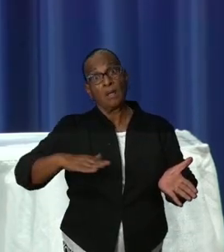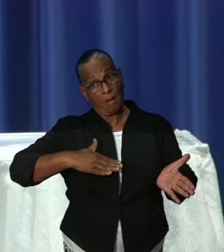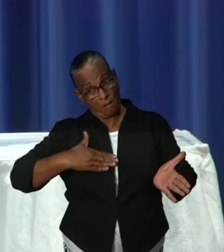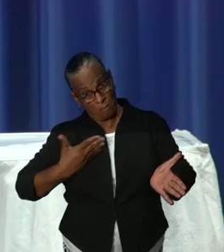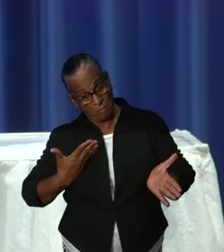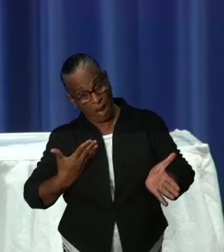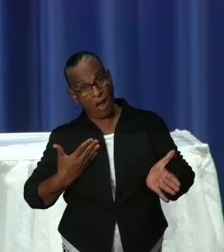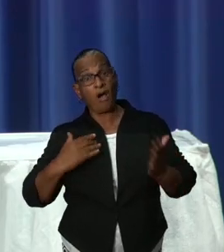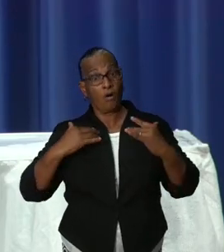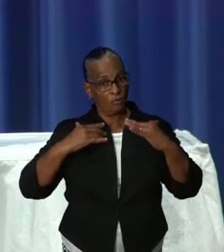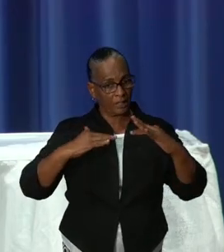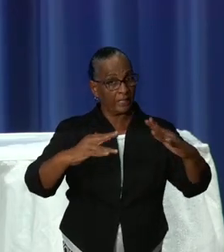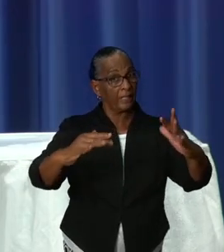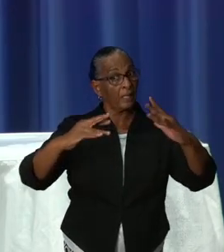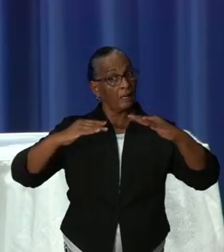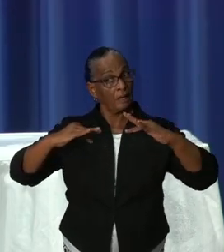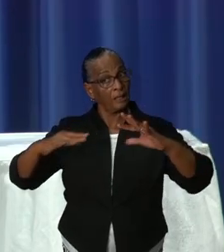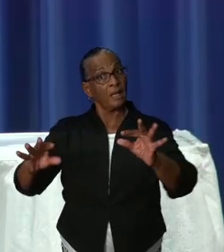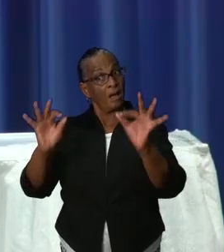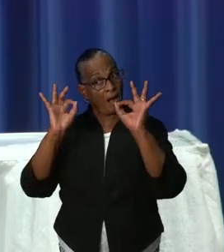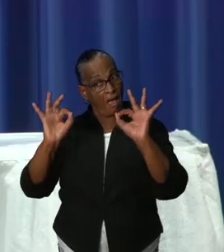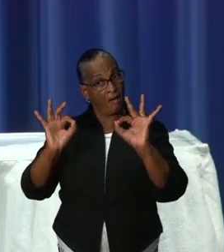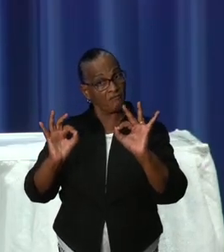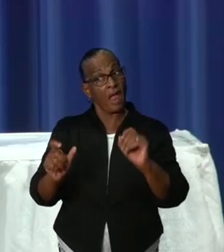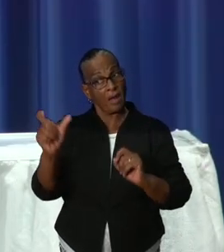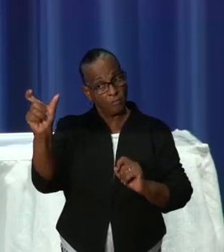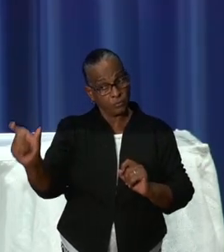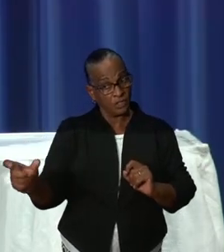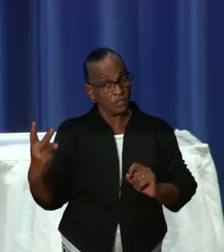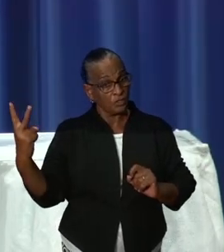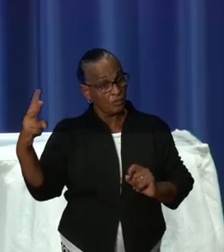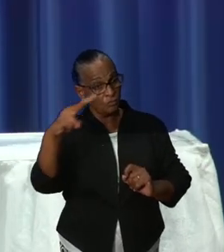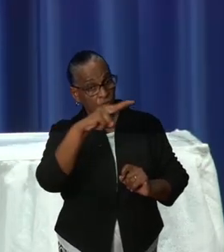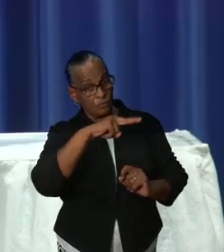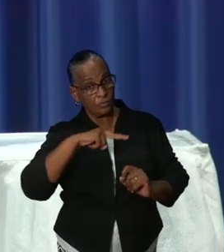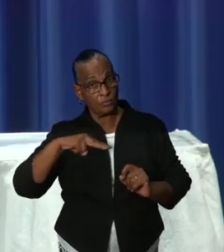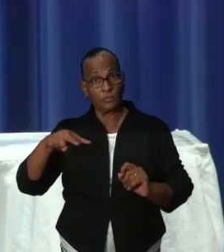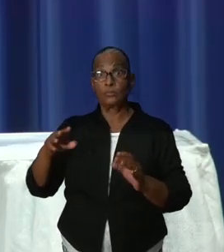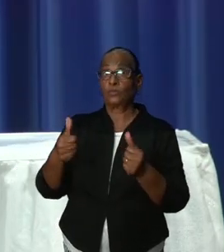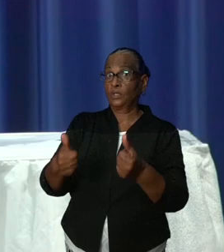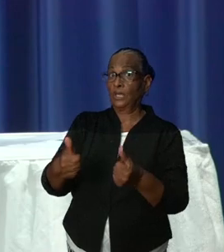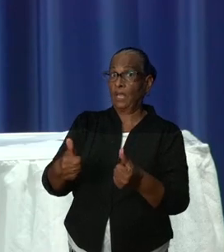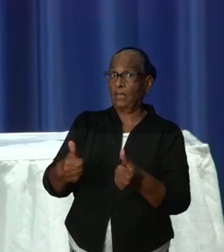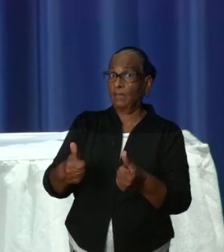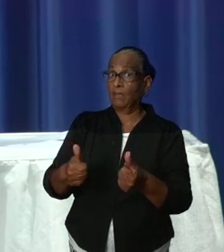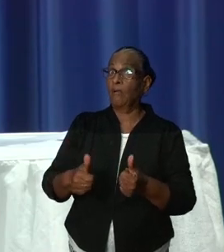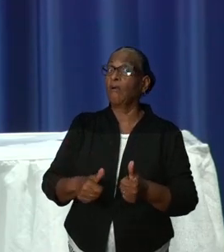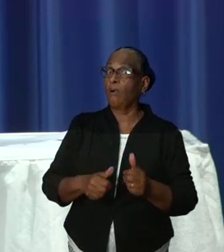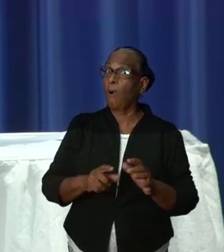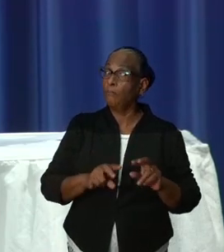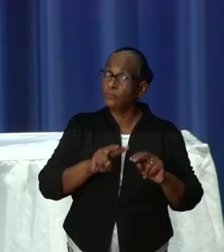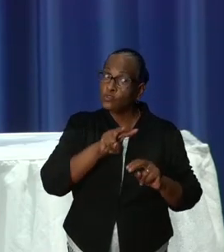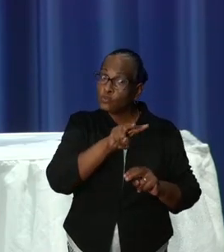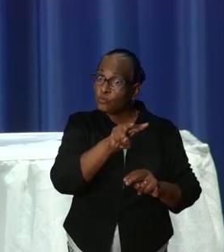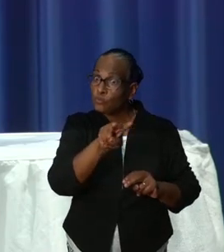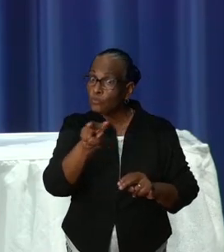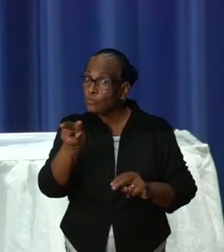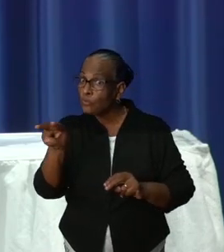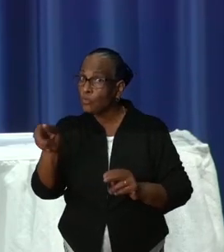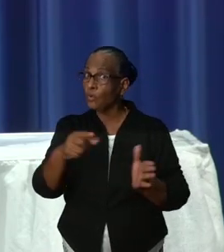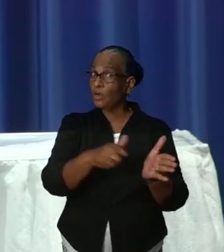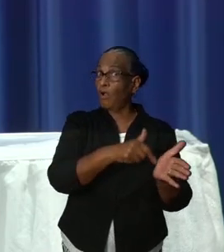openbare orde, rust en veiligheid en natuurlijk de repressieve taak, met name opsporen van strafbare feiten, onder